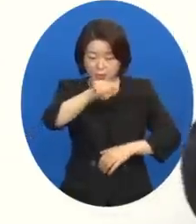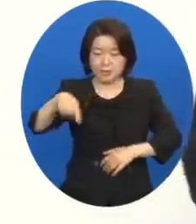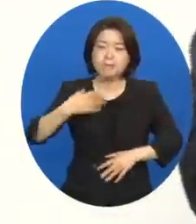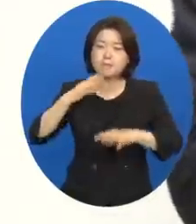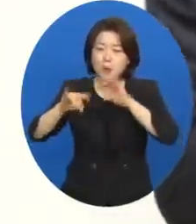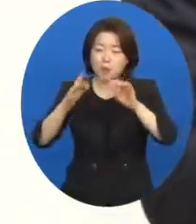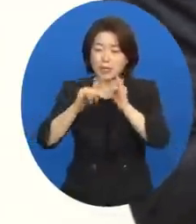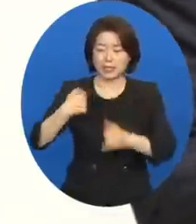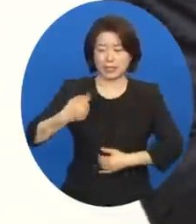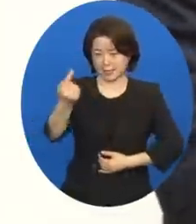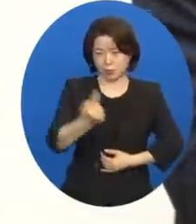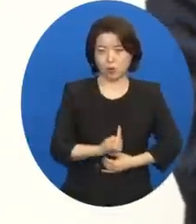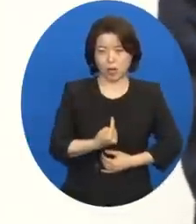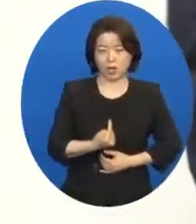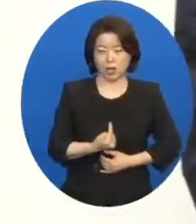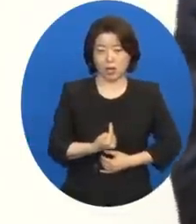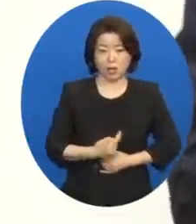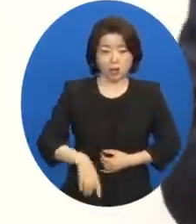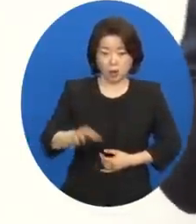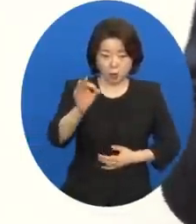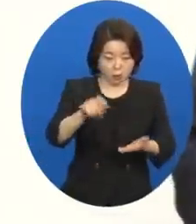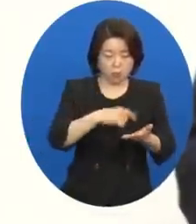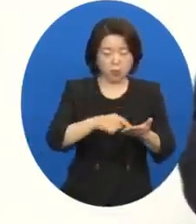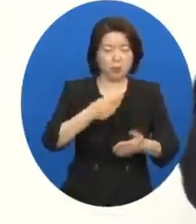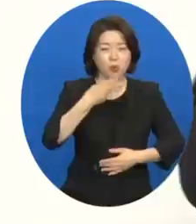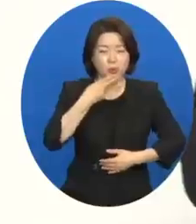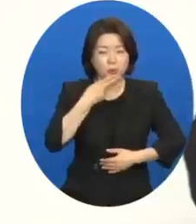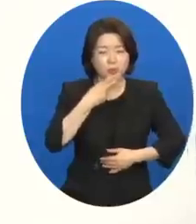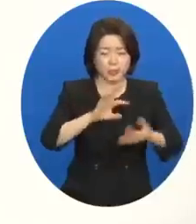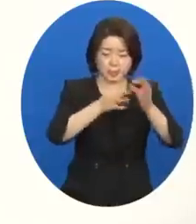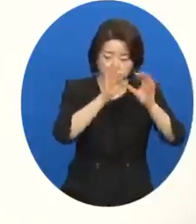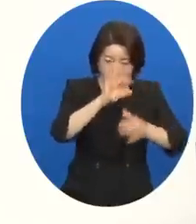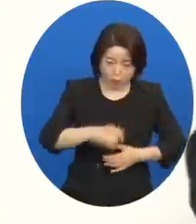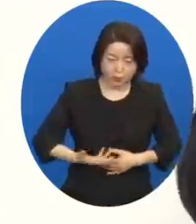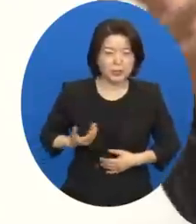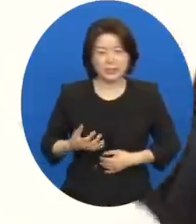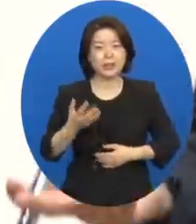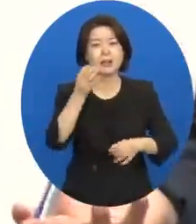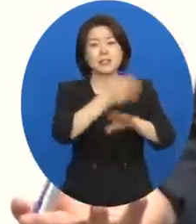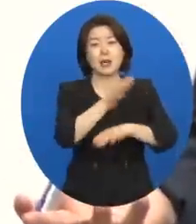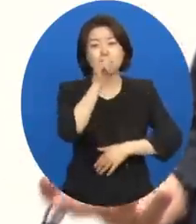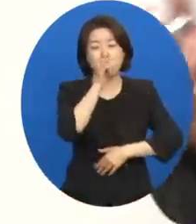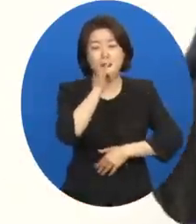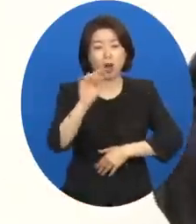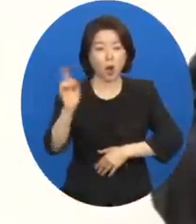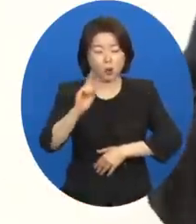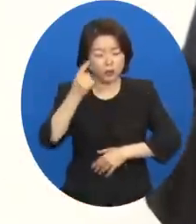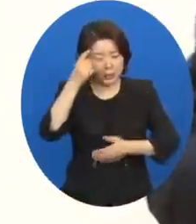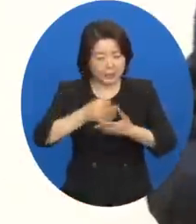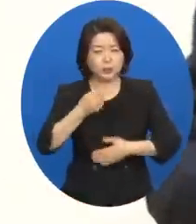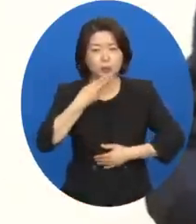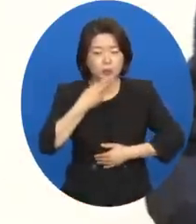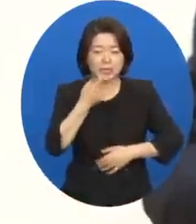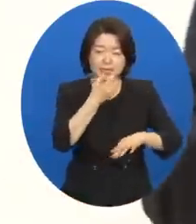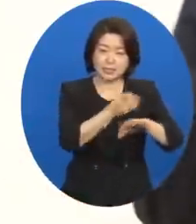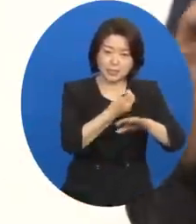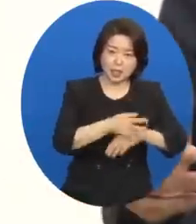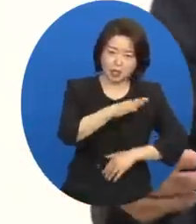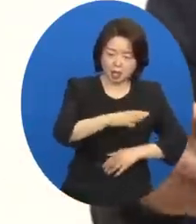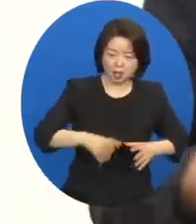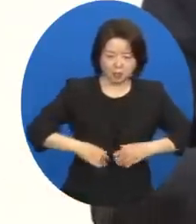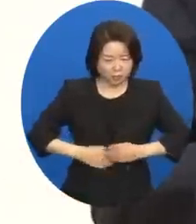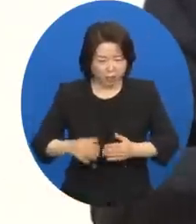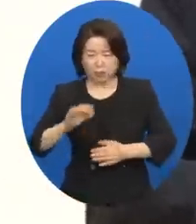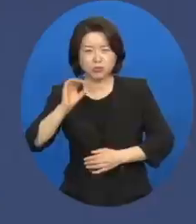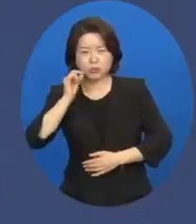돈 없이 값 없이 포도주와 젖을 사라. 너희가 어찌하여 양식이 아닌 것을 위하여 은을 달아주고 배부르게 못할 것을 위하여